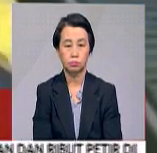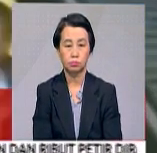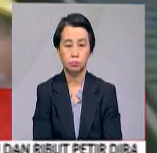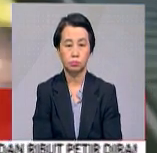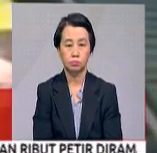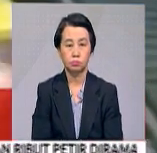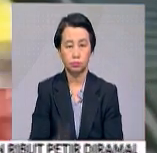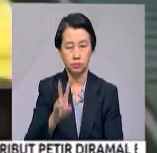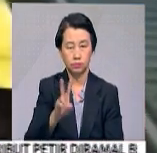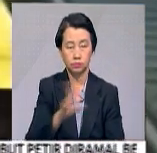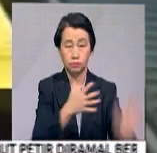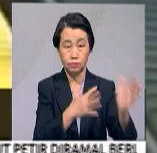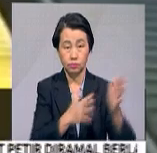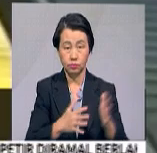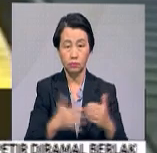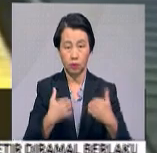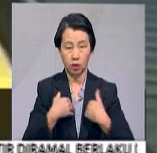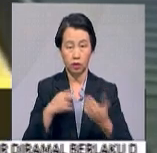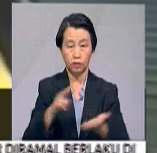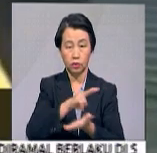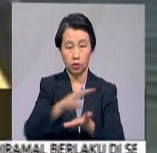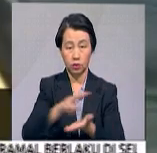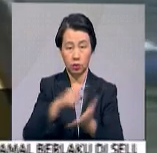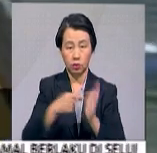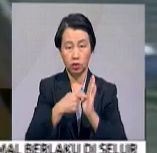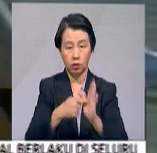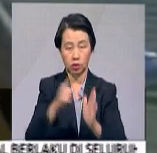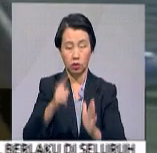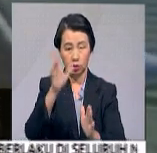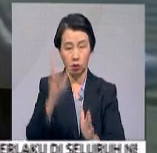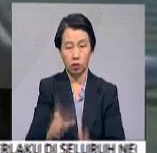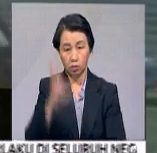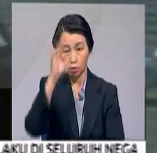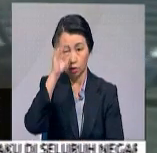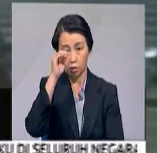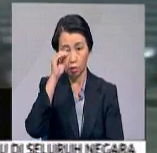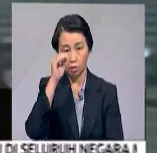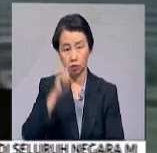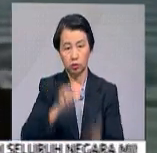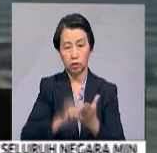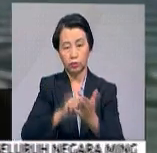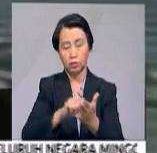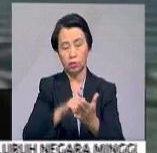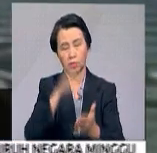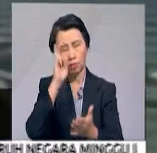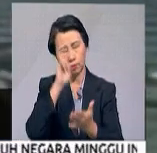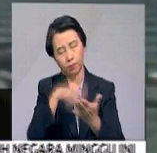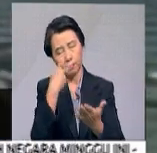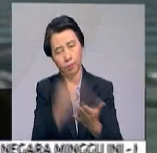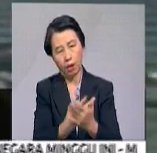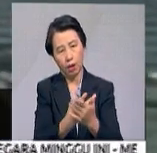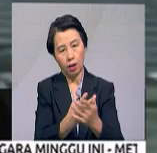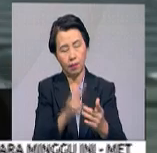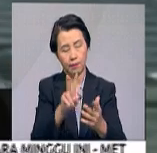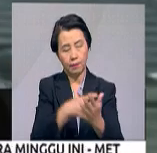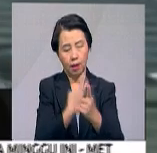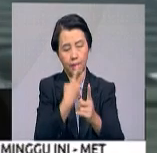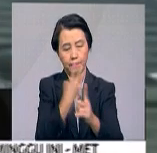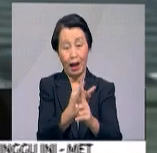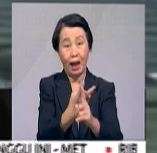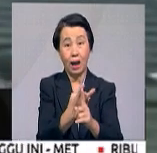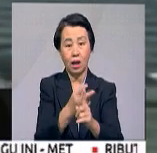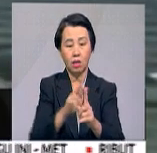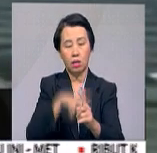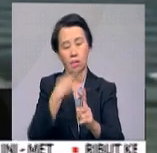Di Argentina pula, tular video yang memaparkan seorang lelaki tiba-tiba pingsan dan secara tidak sengaja tertolak